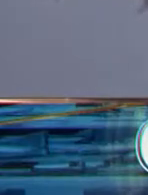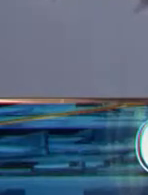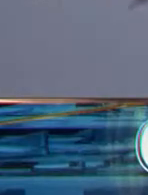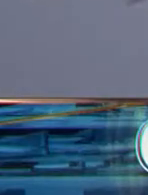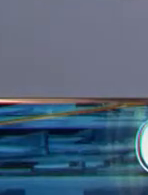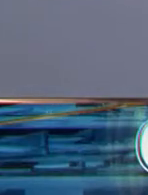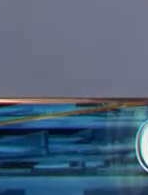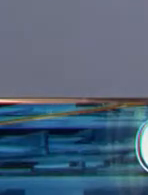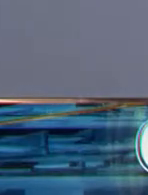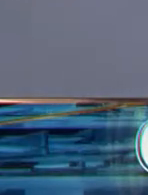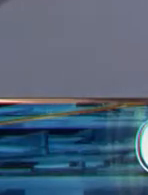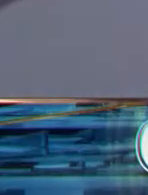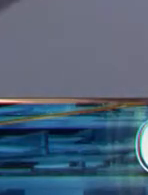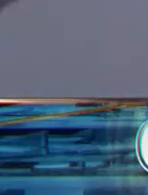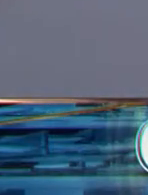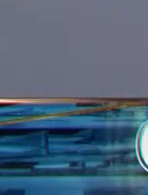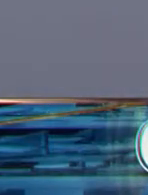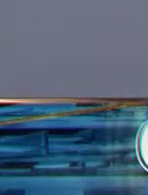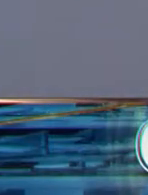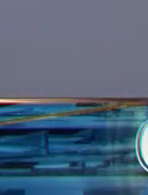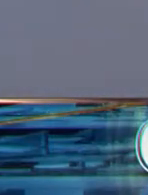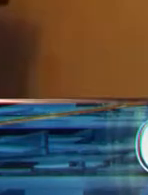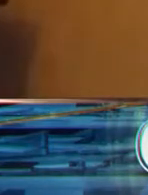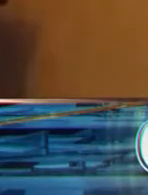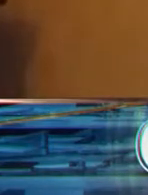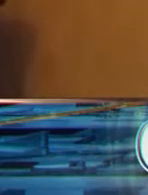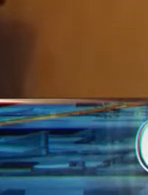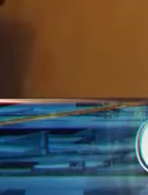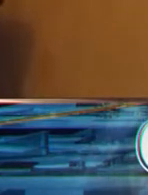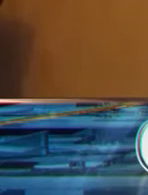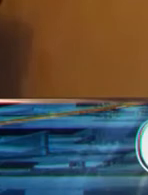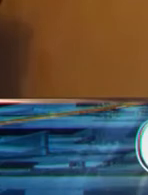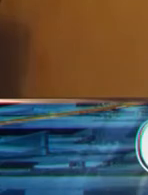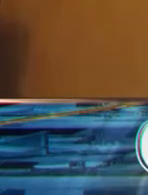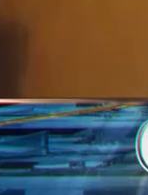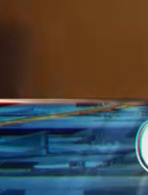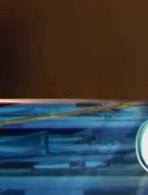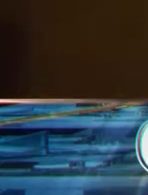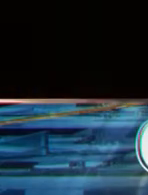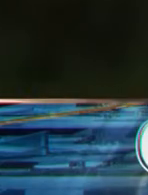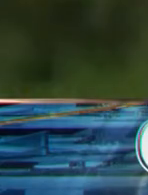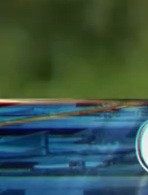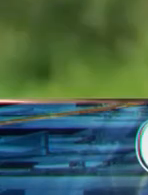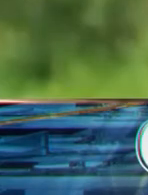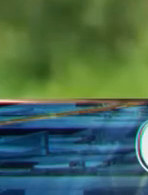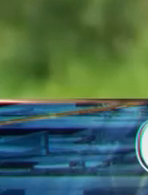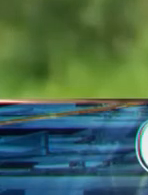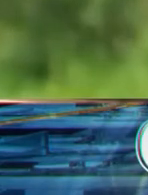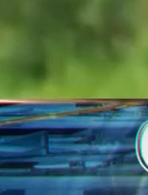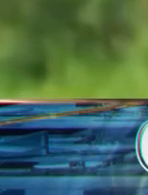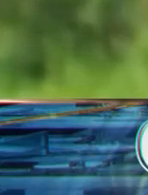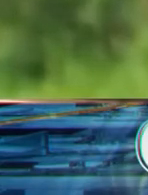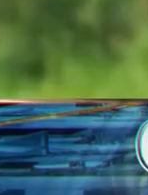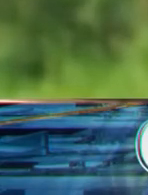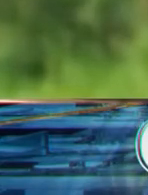Превратились в белых журавлей. Сотни тысяч просмотров набирают ролик акима области Аманды Кабаталова в социальных сетях, посвященный памяти ушедших в